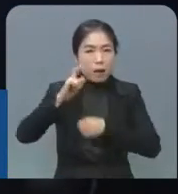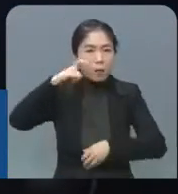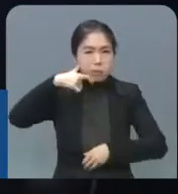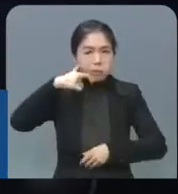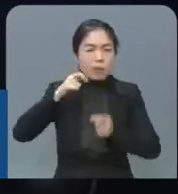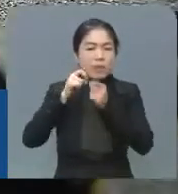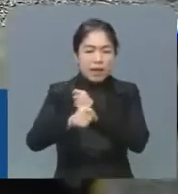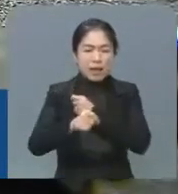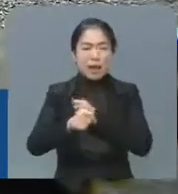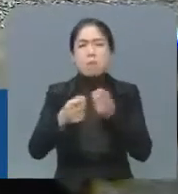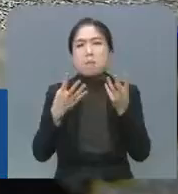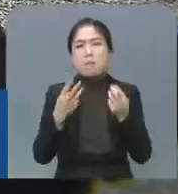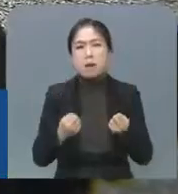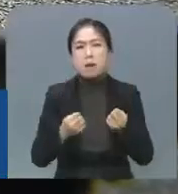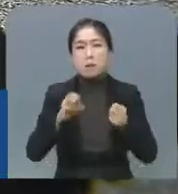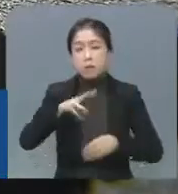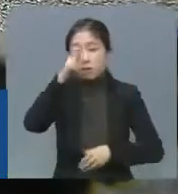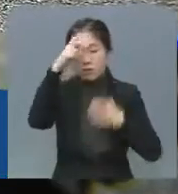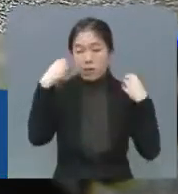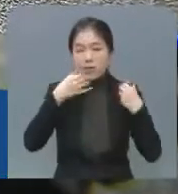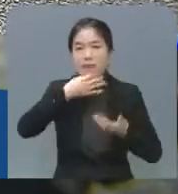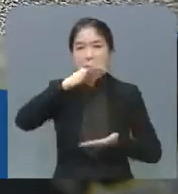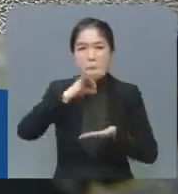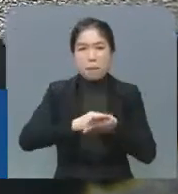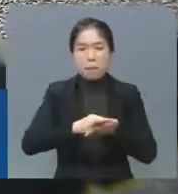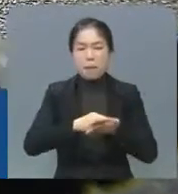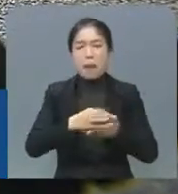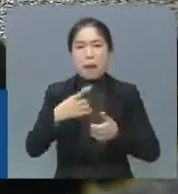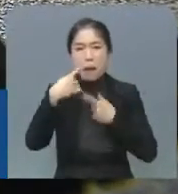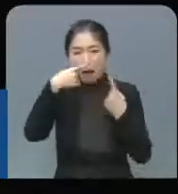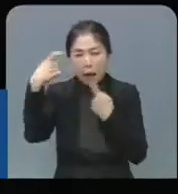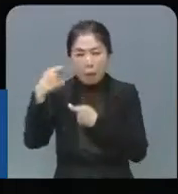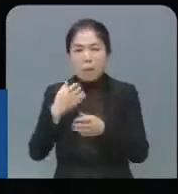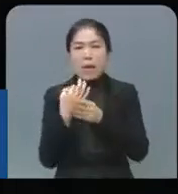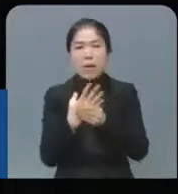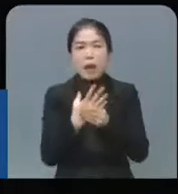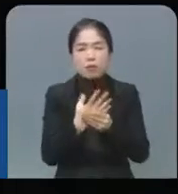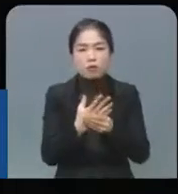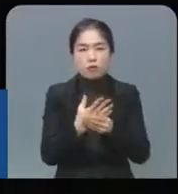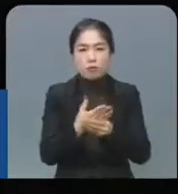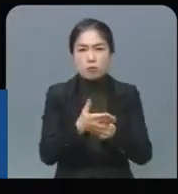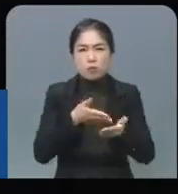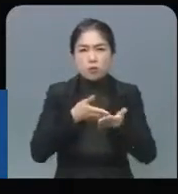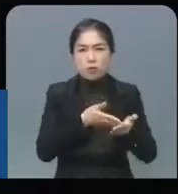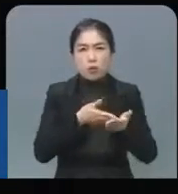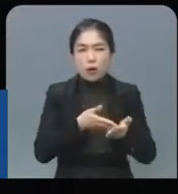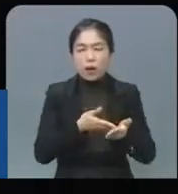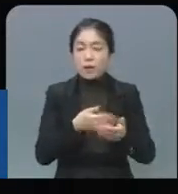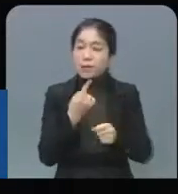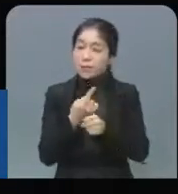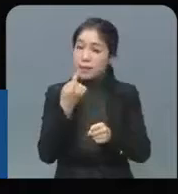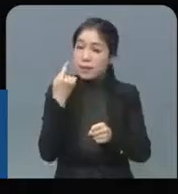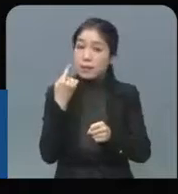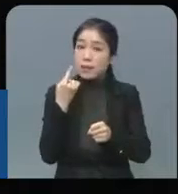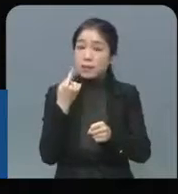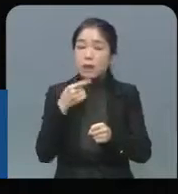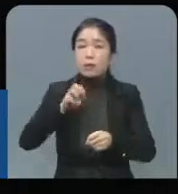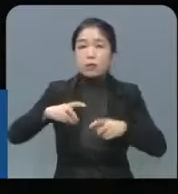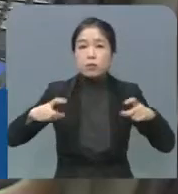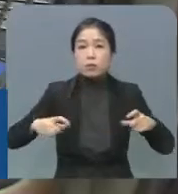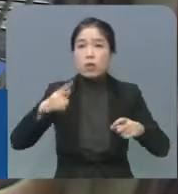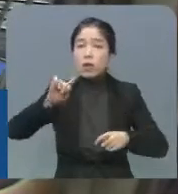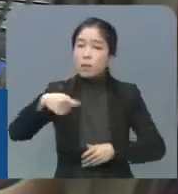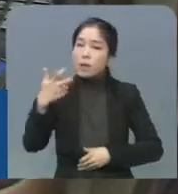있습니다 광주 경찰청은 저금리 대출을 미끼로 현금을 요구하는 보이스피싱 사기가 지난해 광주 지역에서만 최소 100